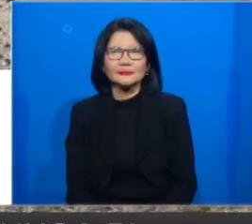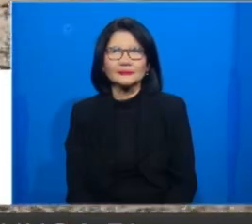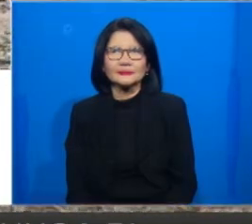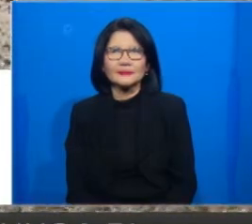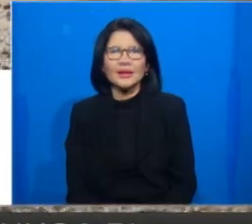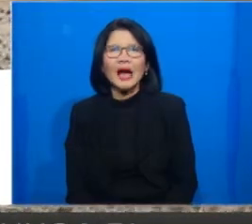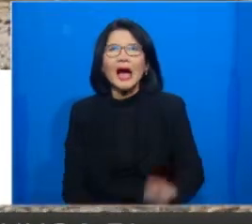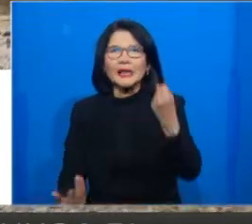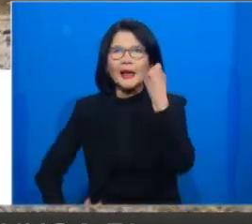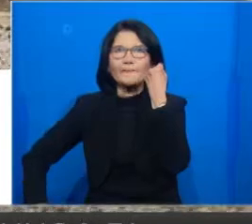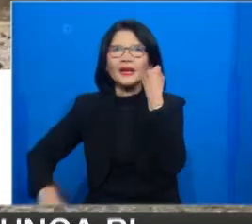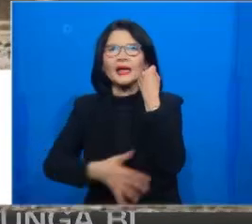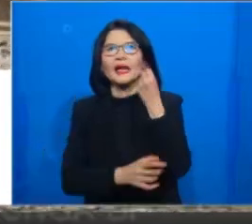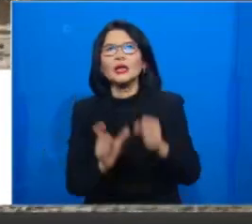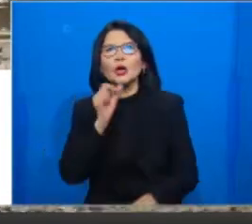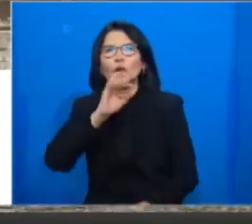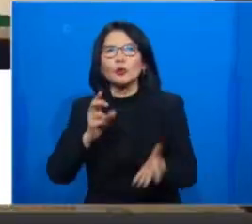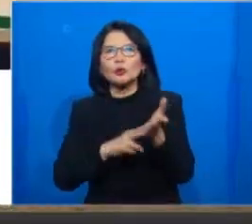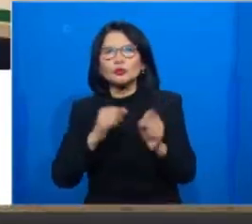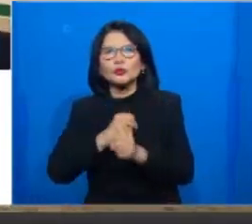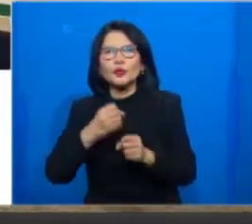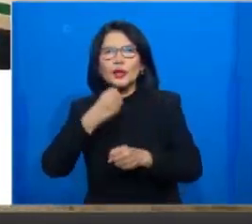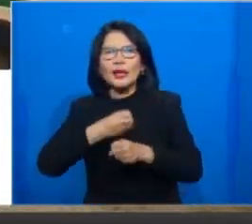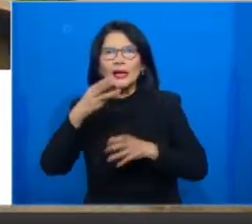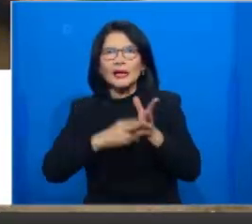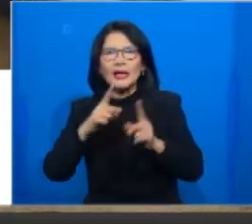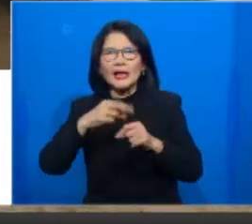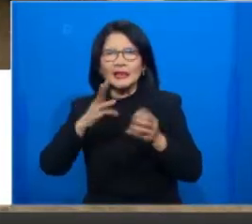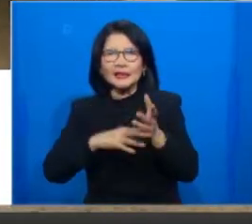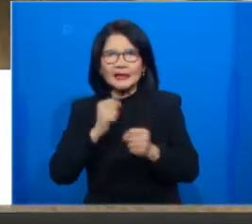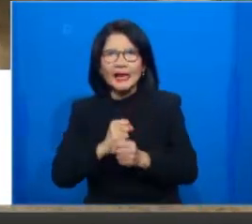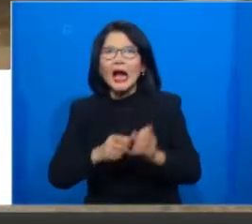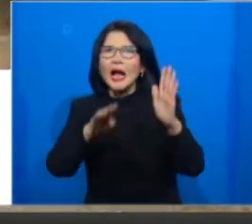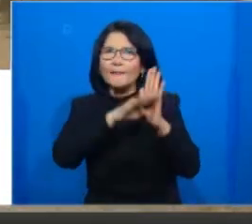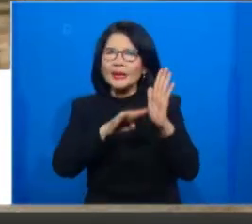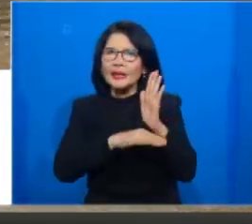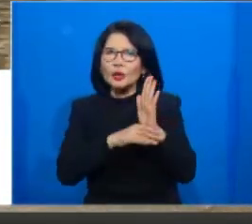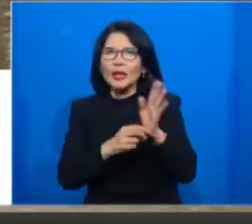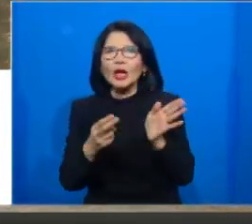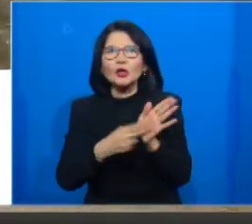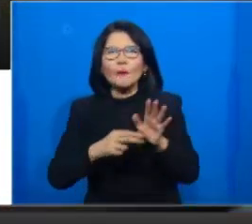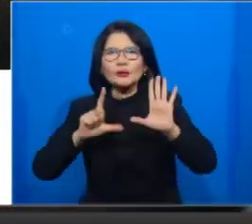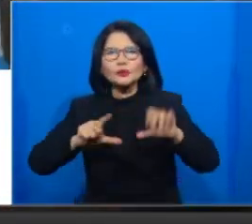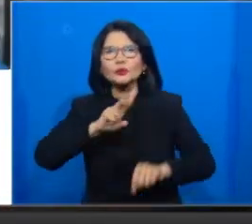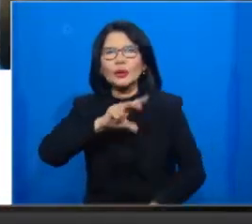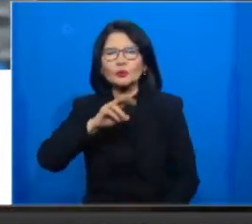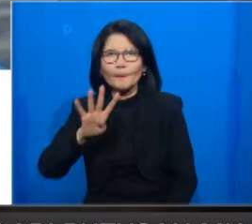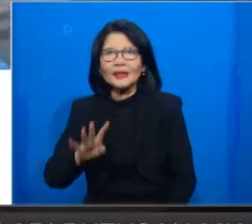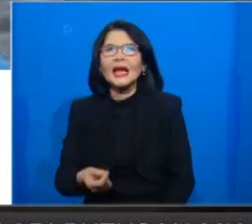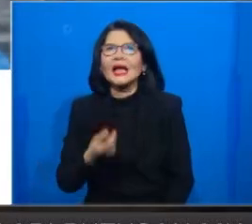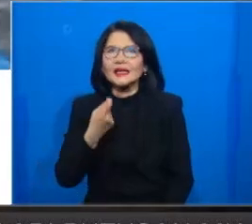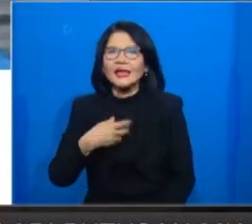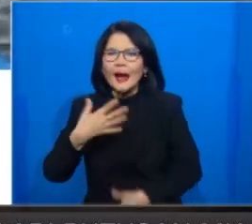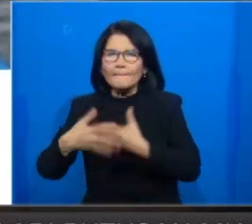Nelayan di perairan Ujung Genteng, Sukabumi, Jawa Barat juga sumringah. Sejak terbitnya peraturan pemerintah nomor 7 tahun 2024 tentang